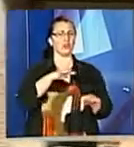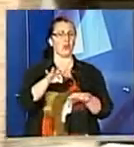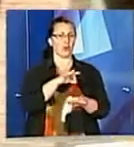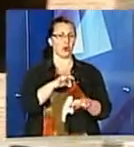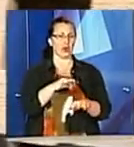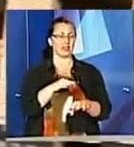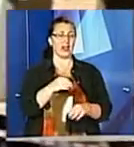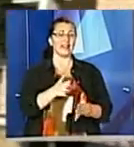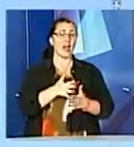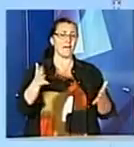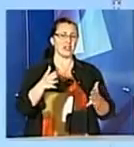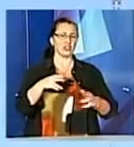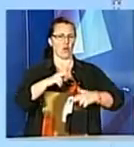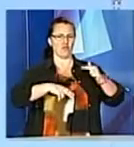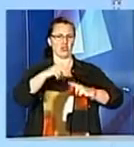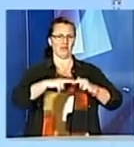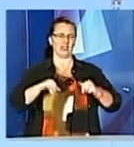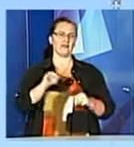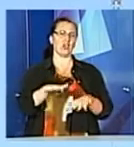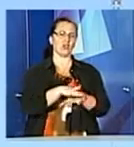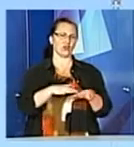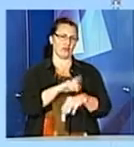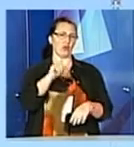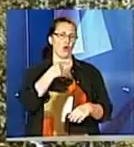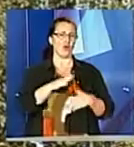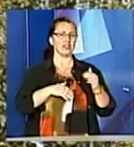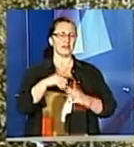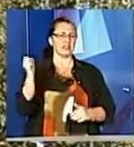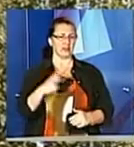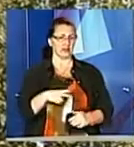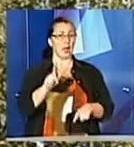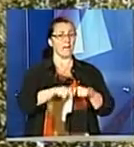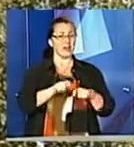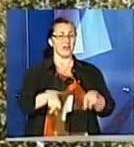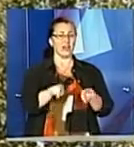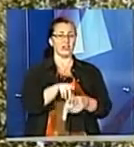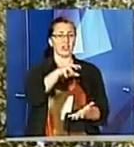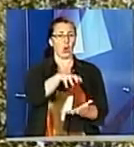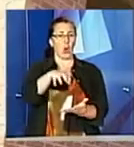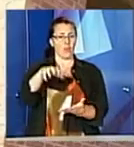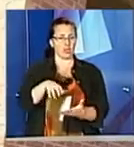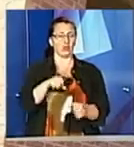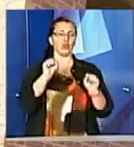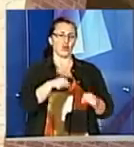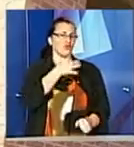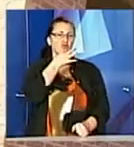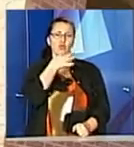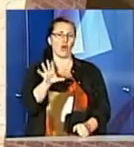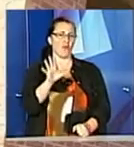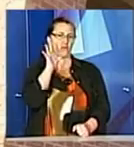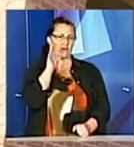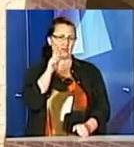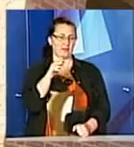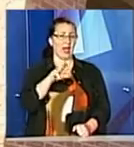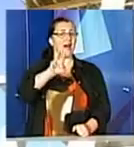в сфері будівництва та торгівлі, твердять фахівці. Відтепер перевіряти такі об'єкти інспектори зможуть в будь-який час.